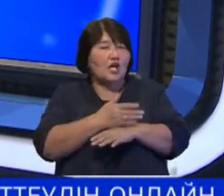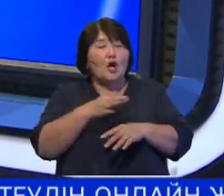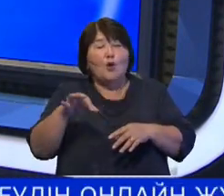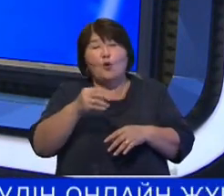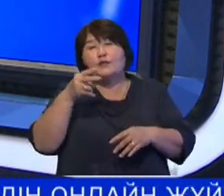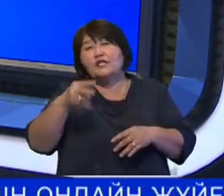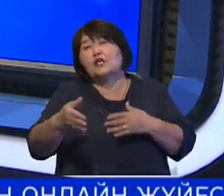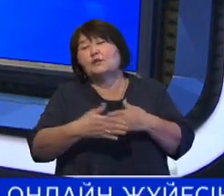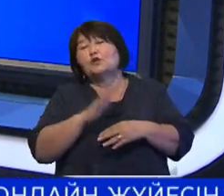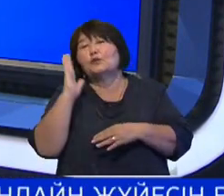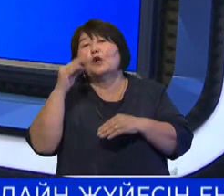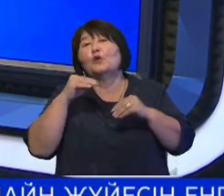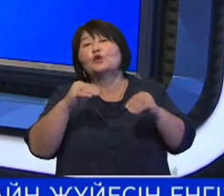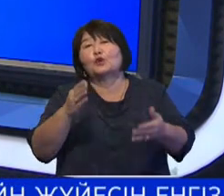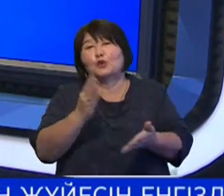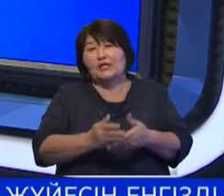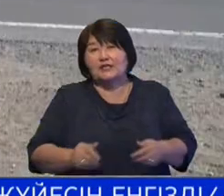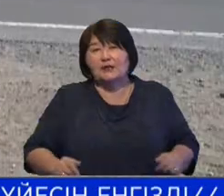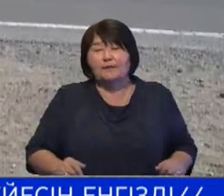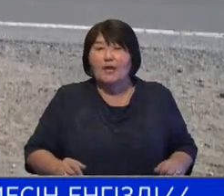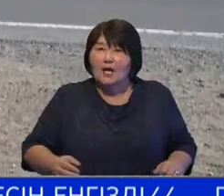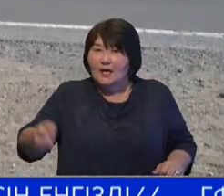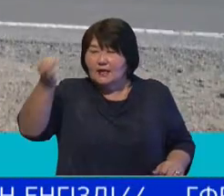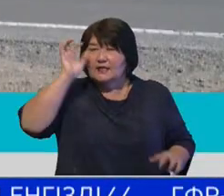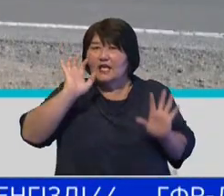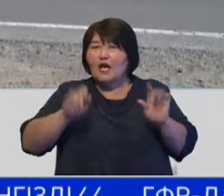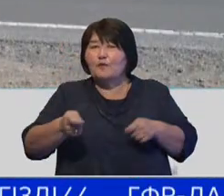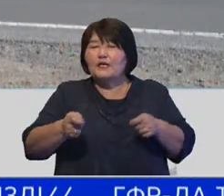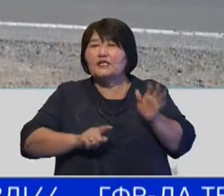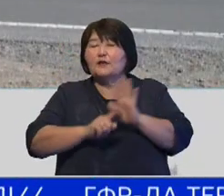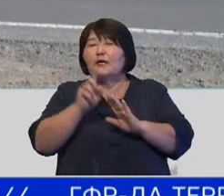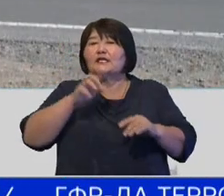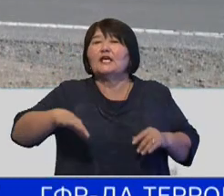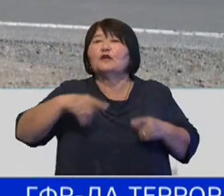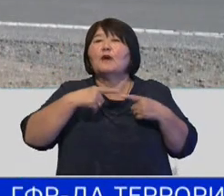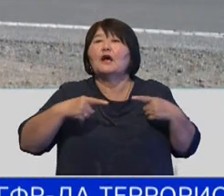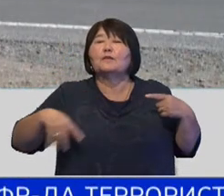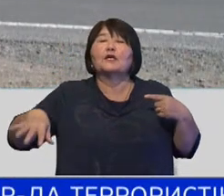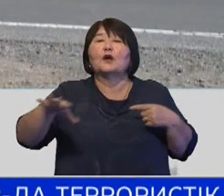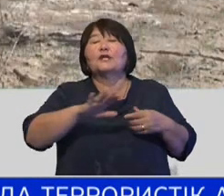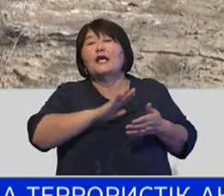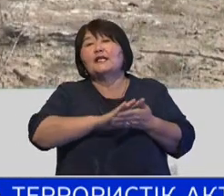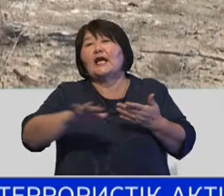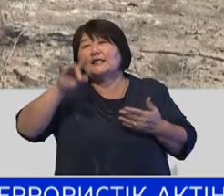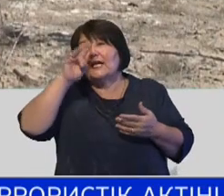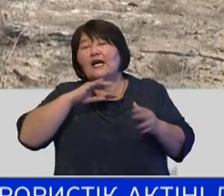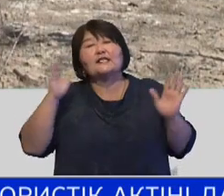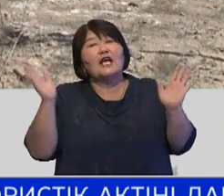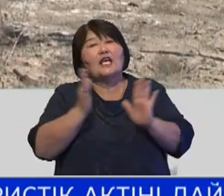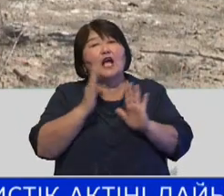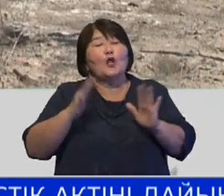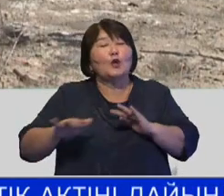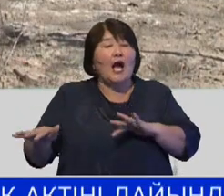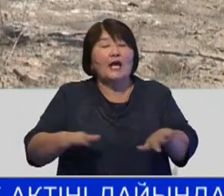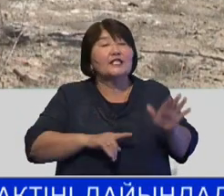орталығына 2000-ға жуық көшет егілді. Еске салсақ, президент бастамасымен еліміздің бірқатар өңірінде Таза Қазақстан экологиялық